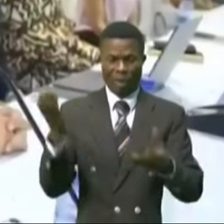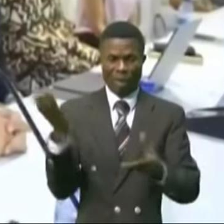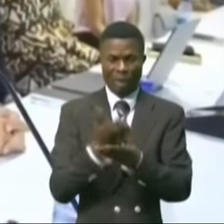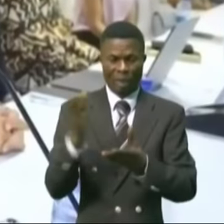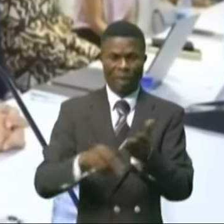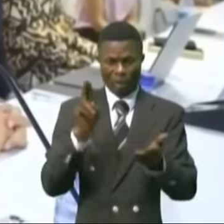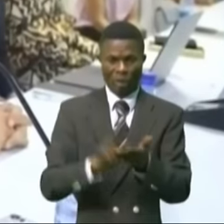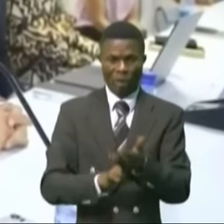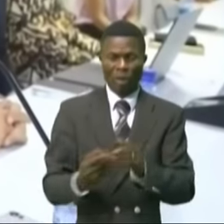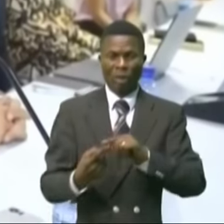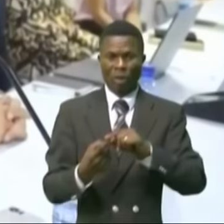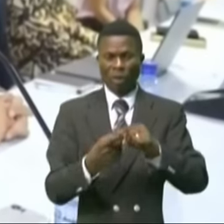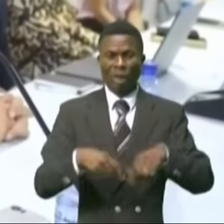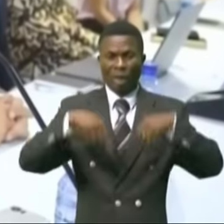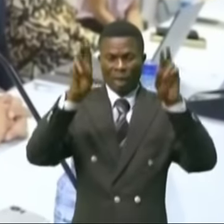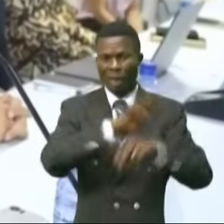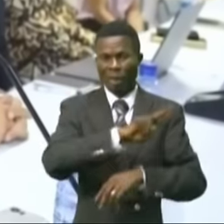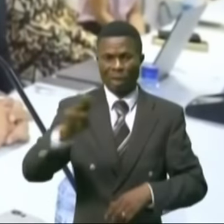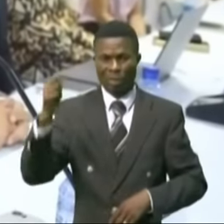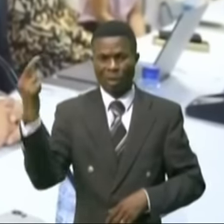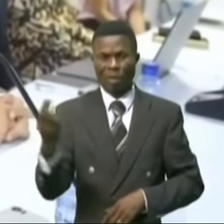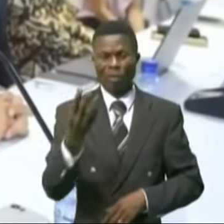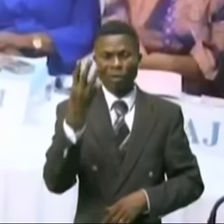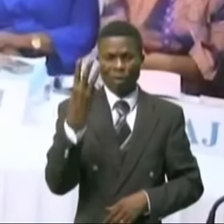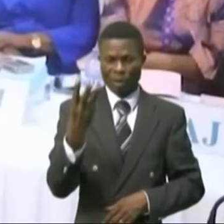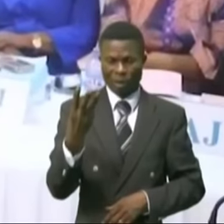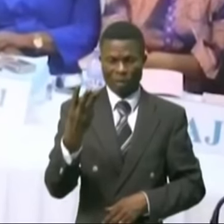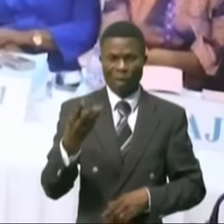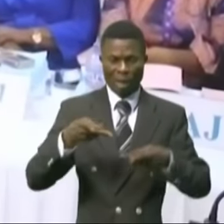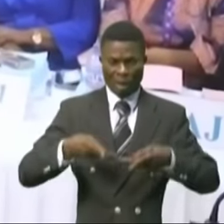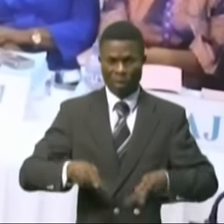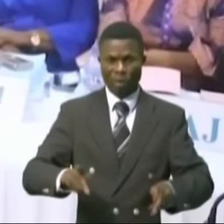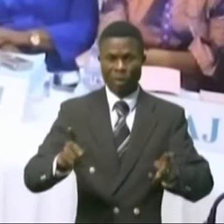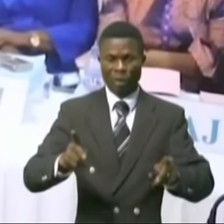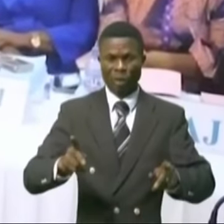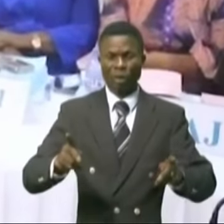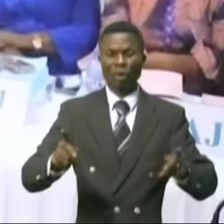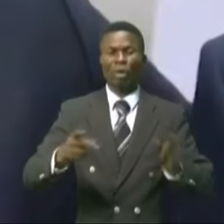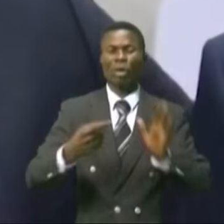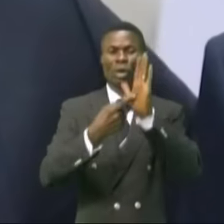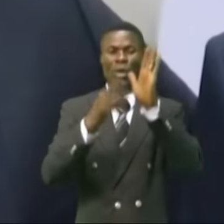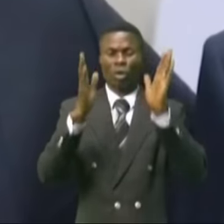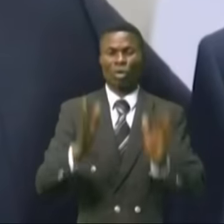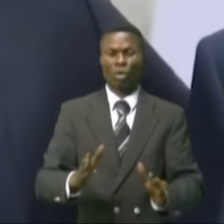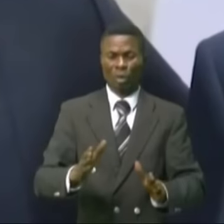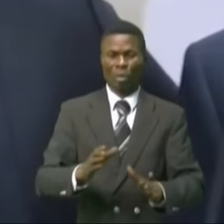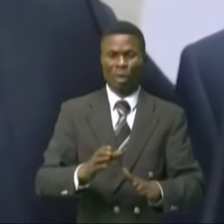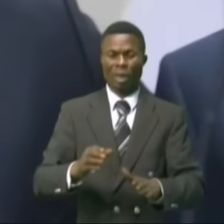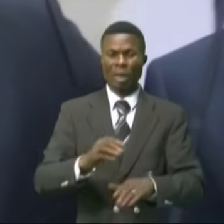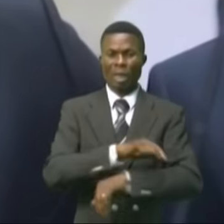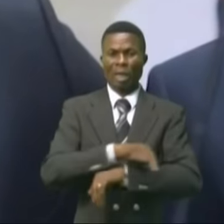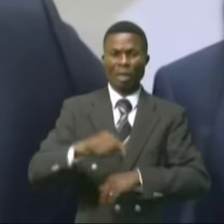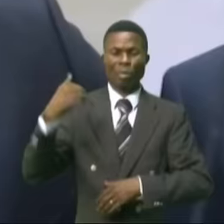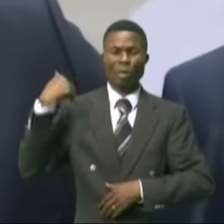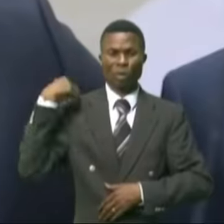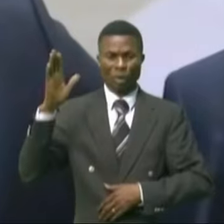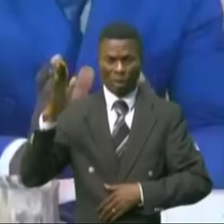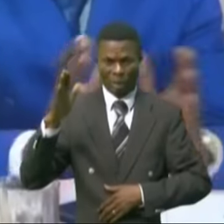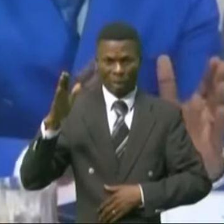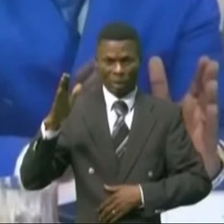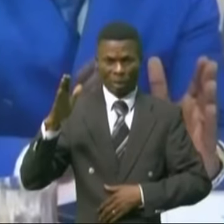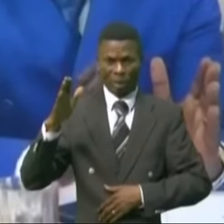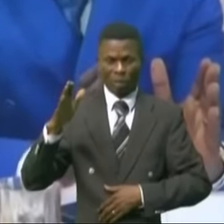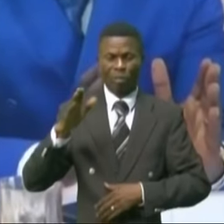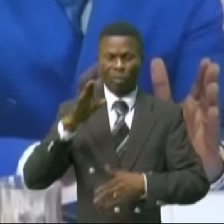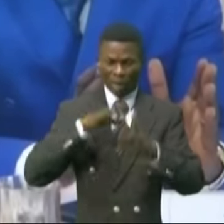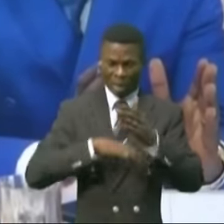spéciaux exercice 2023 permettra aux représentants des mandataires spéciaux commis à la